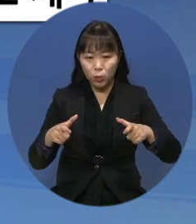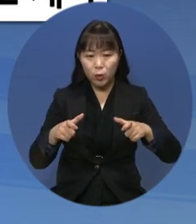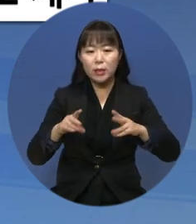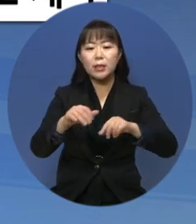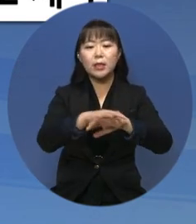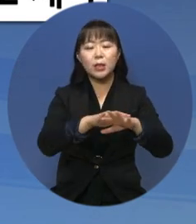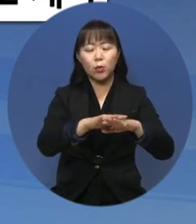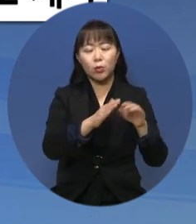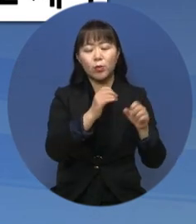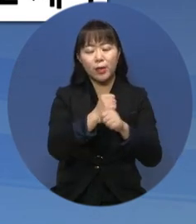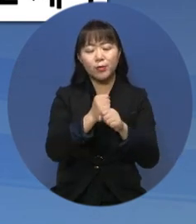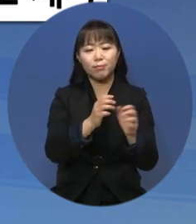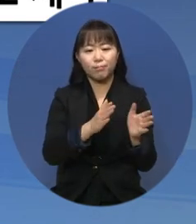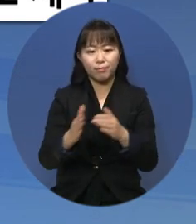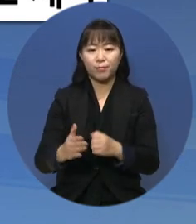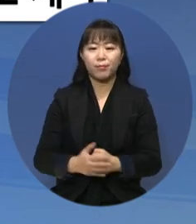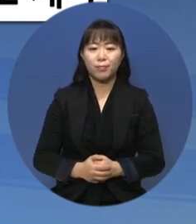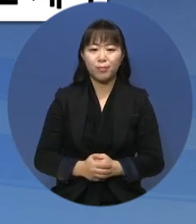를 제작했습니다